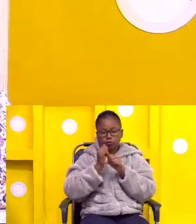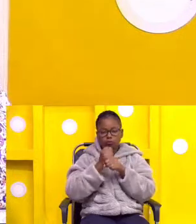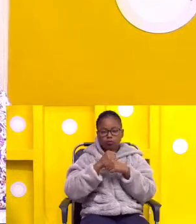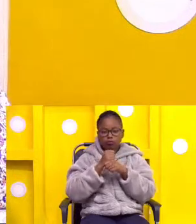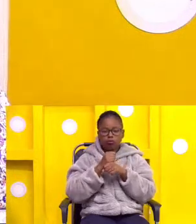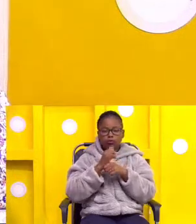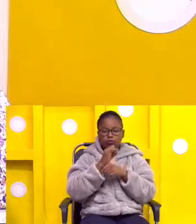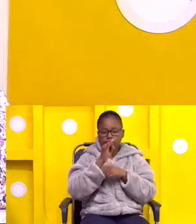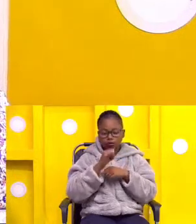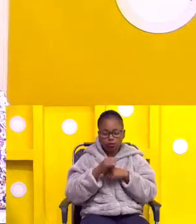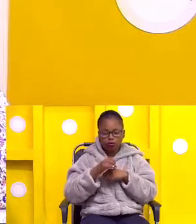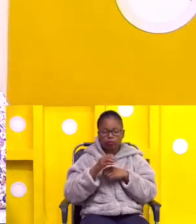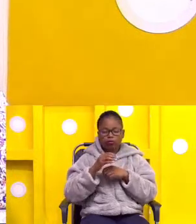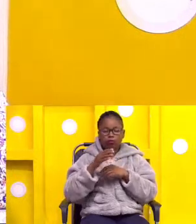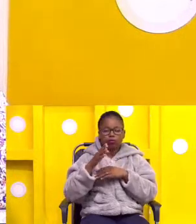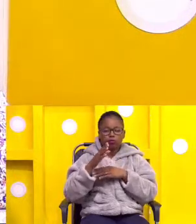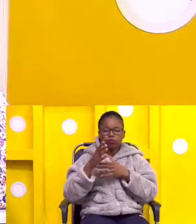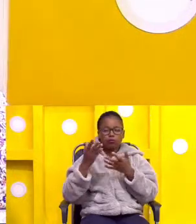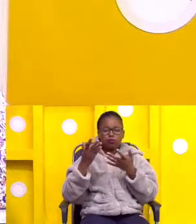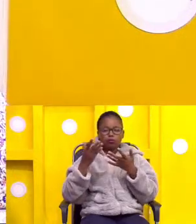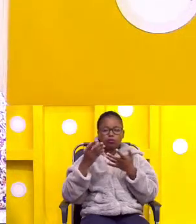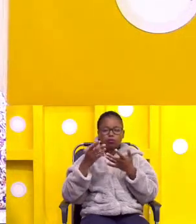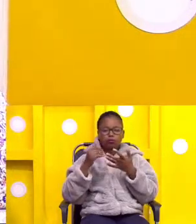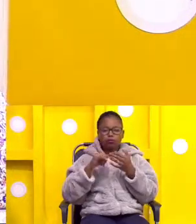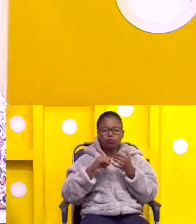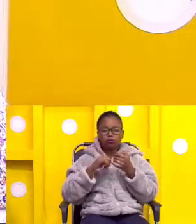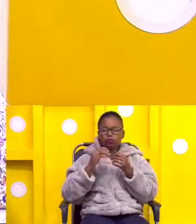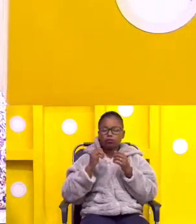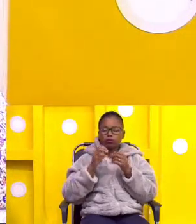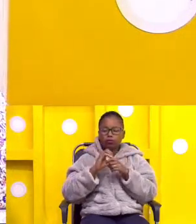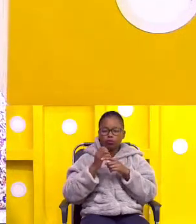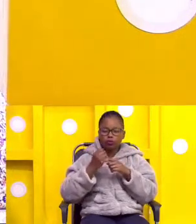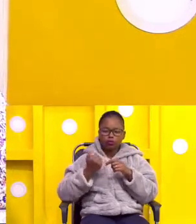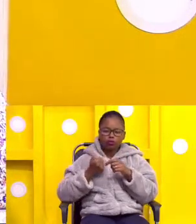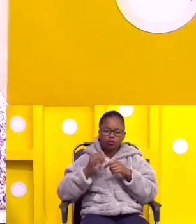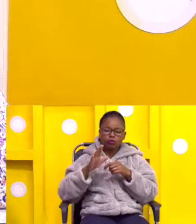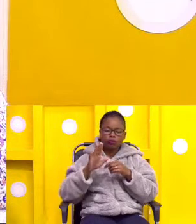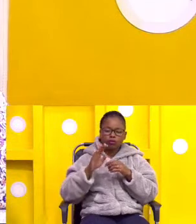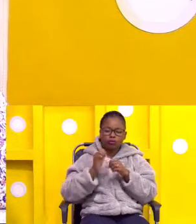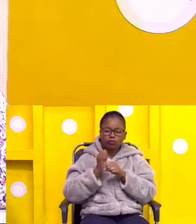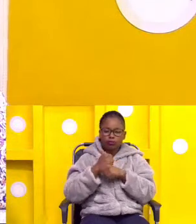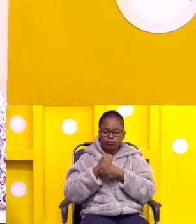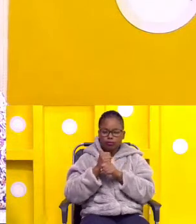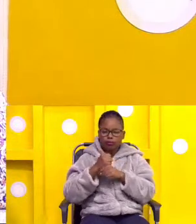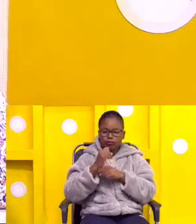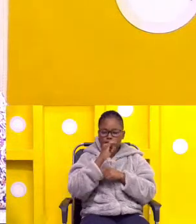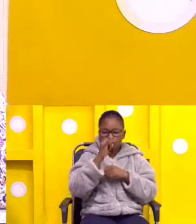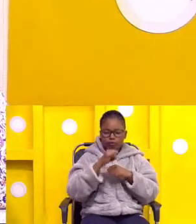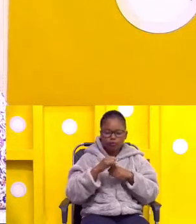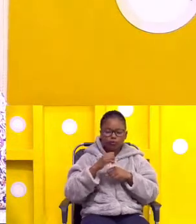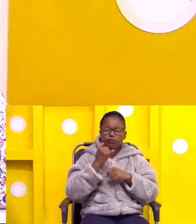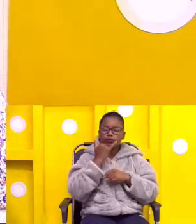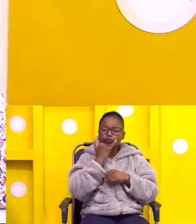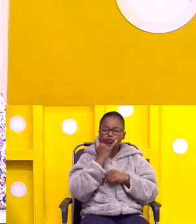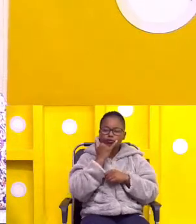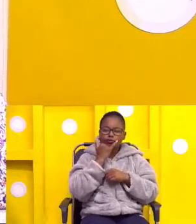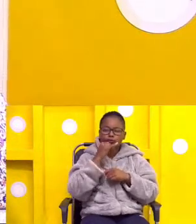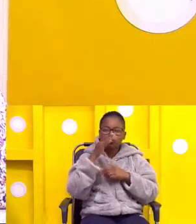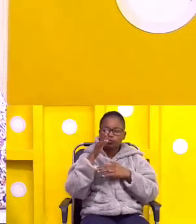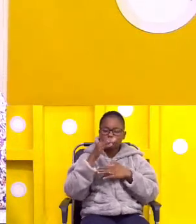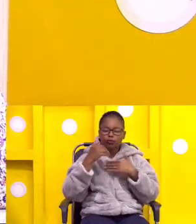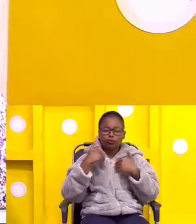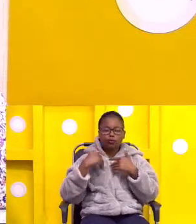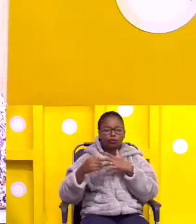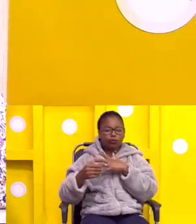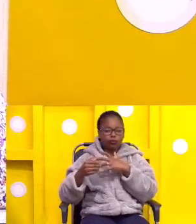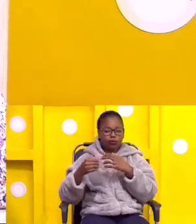ukoro mwiritu waku nooje, kuhikainego wake, netodo wako motu wa gai yaku. Gai yake edago koruta, wenewe mwene hinya, nanewe